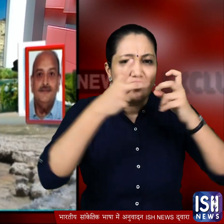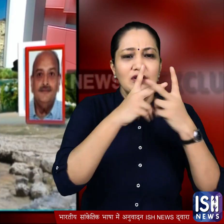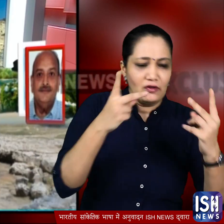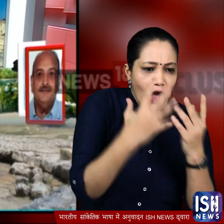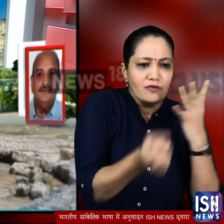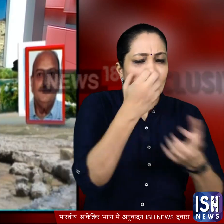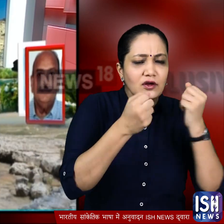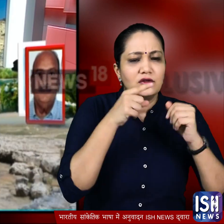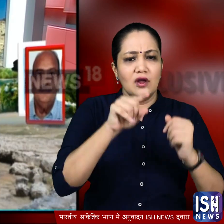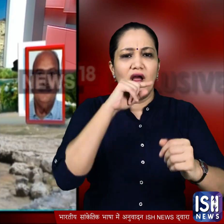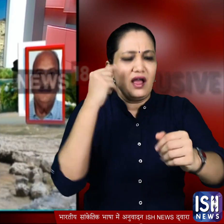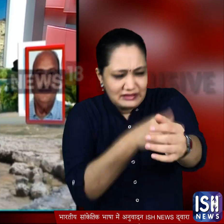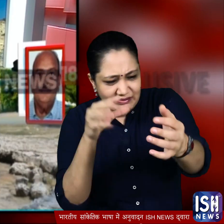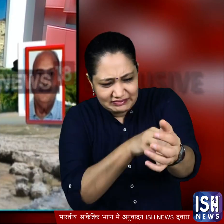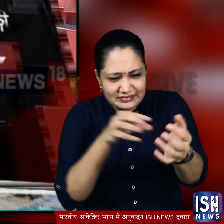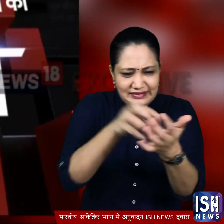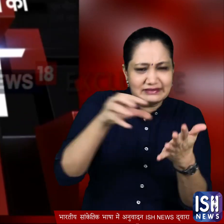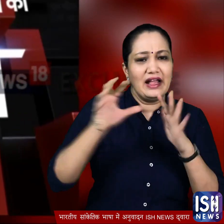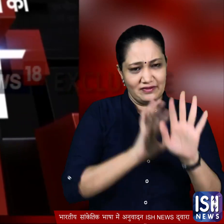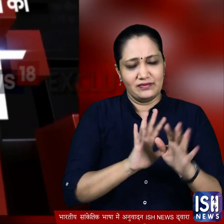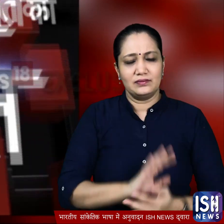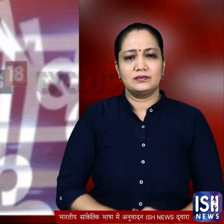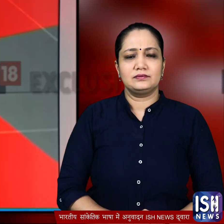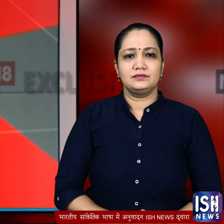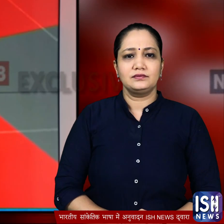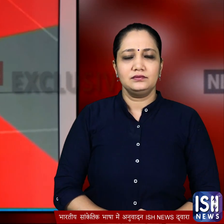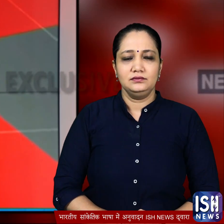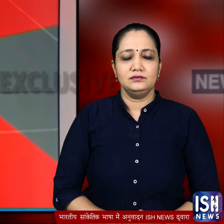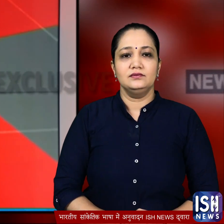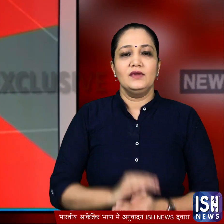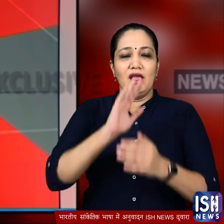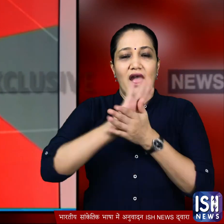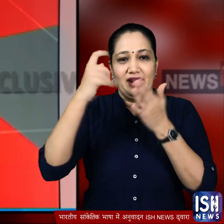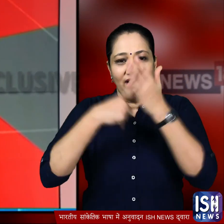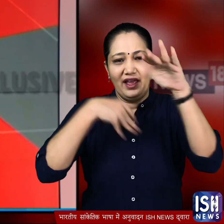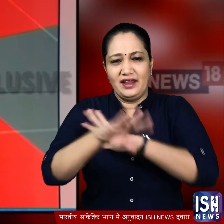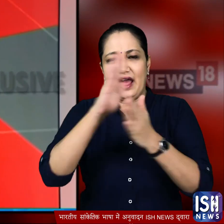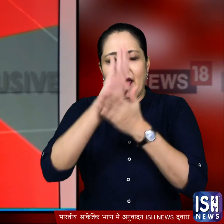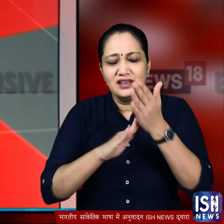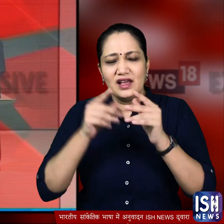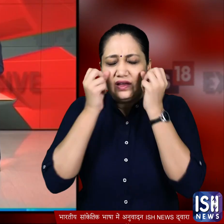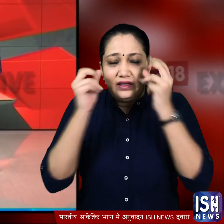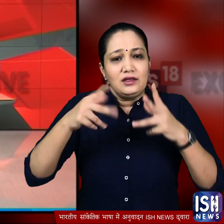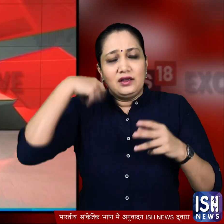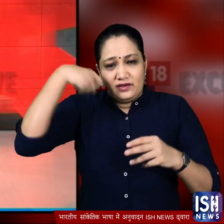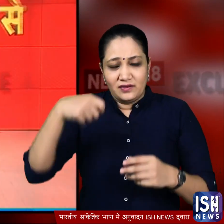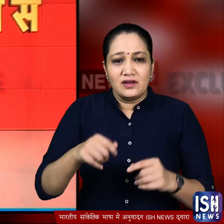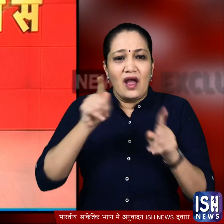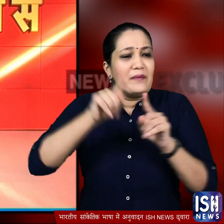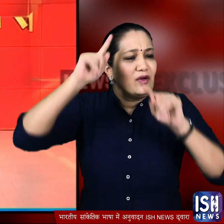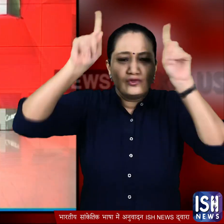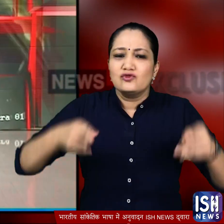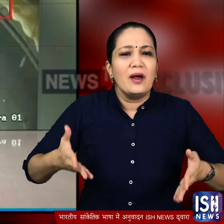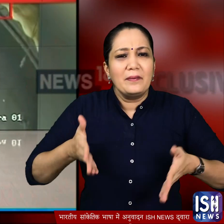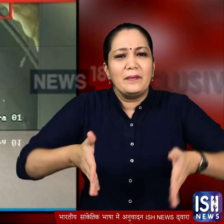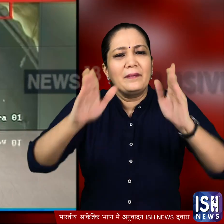तस्वीरें सामने आईं जिनमें उनके शरीर पर चोट के निशान थे। हरियाणा के हिसार से दिल दहला देने वाला एक वीडियो सामने आया। वहां बीच